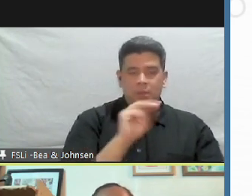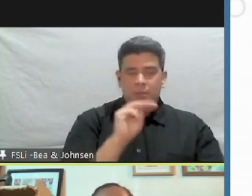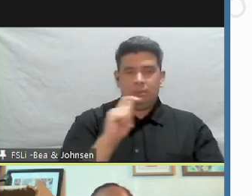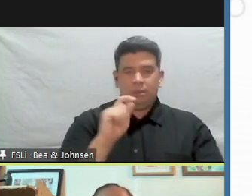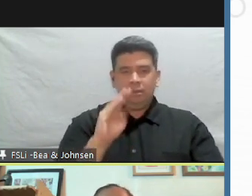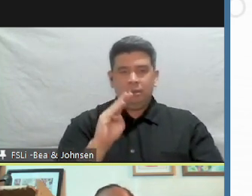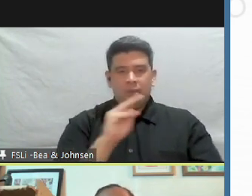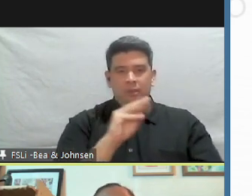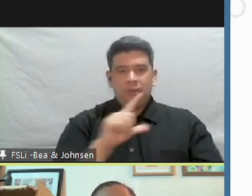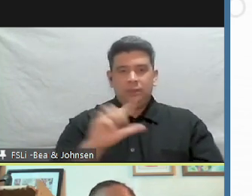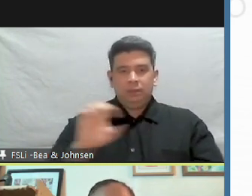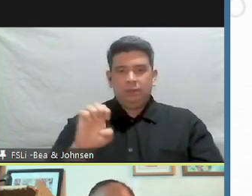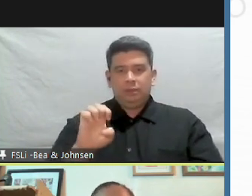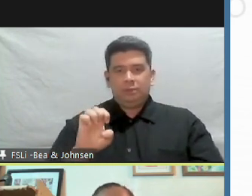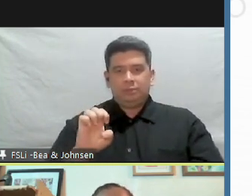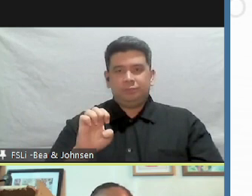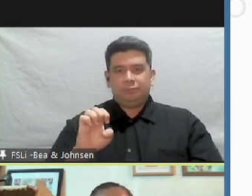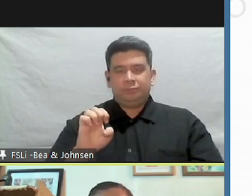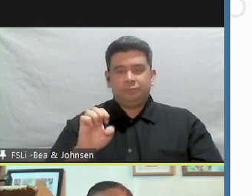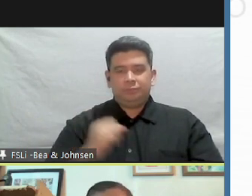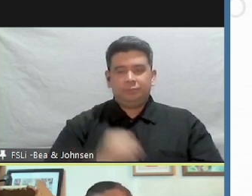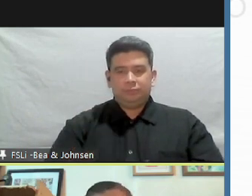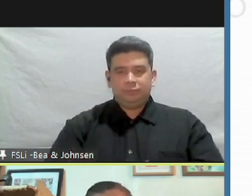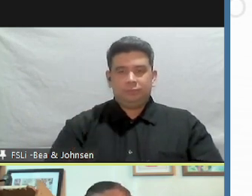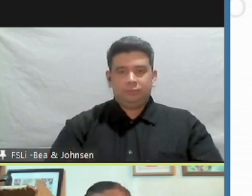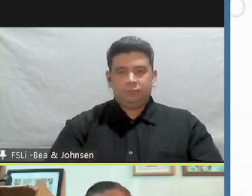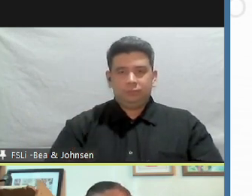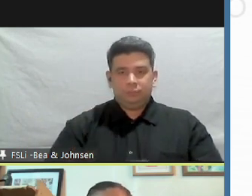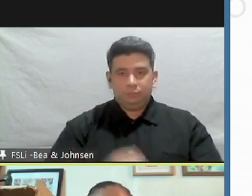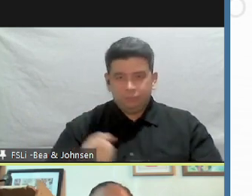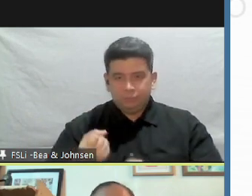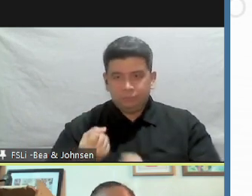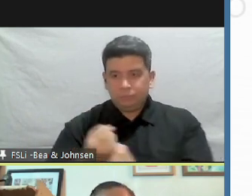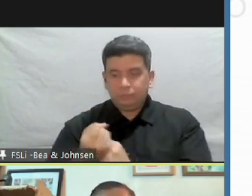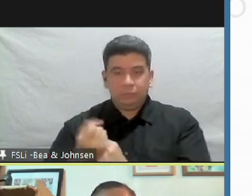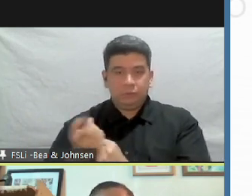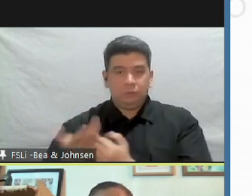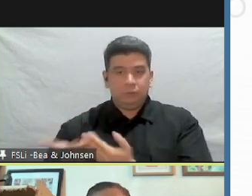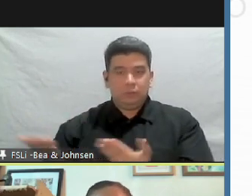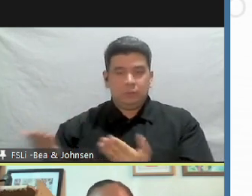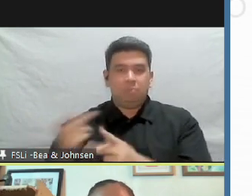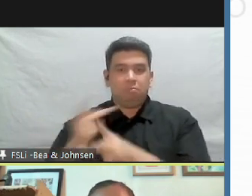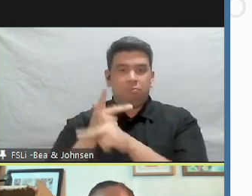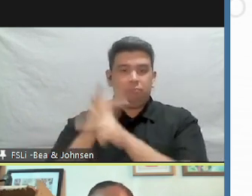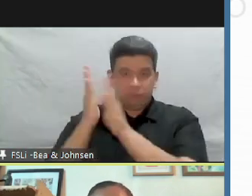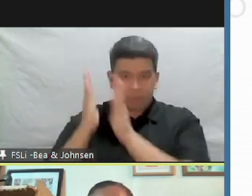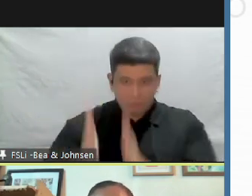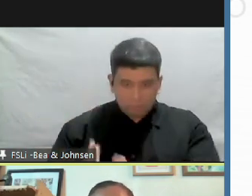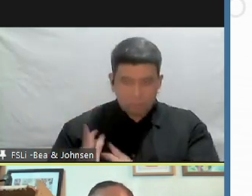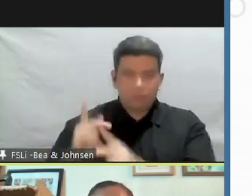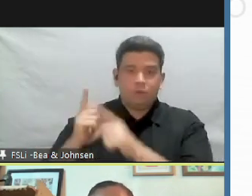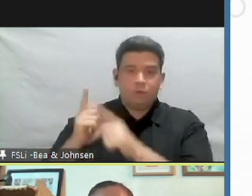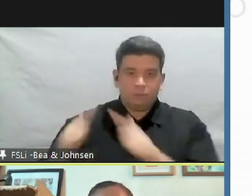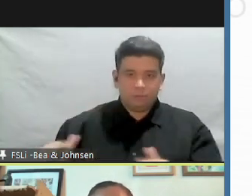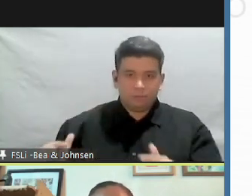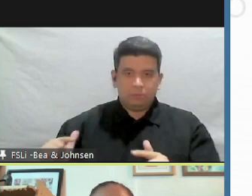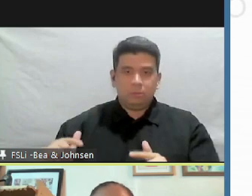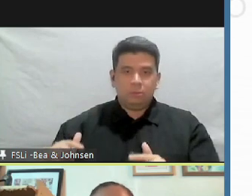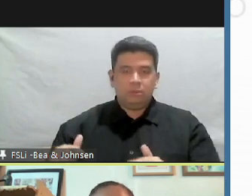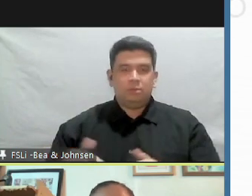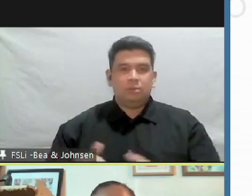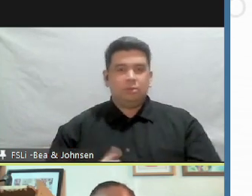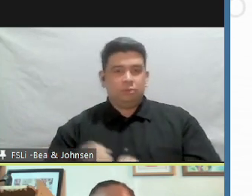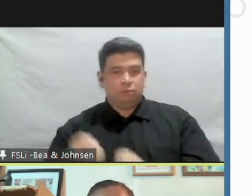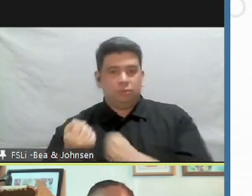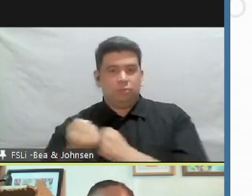nito, katulungin ang mga manananggol ng wika, kalampagin ang mga manananggal ng wika. So